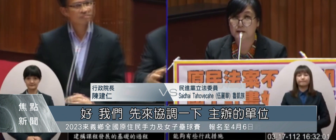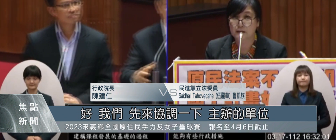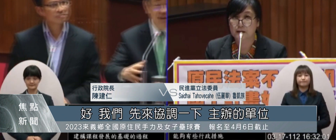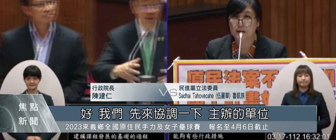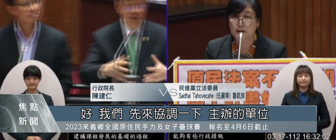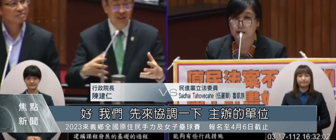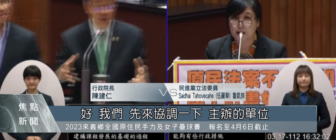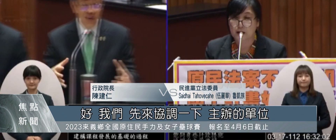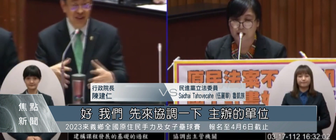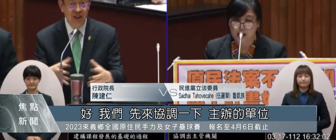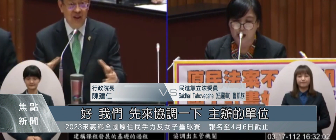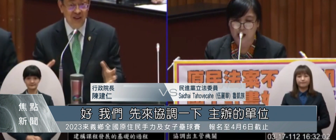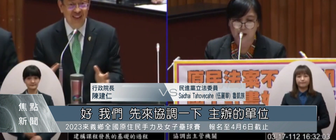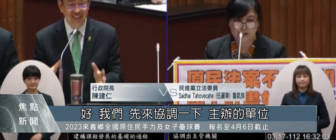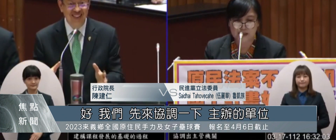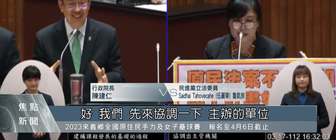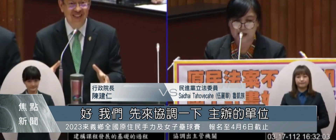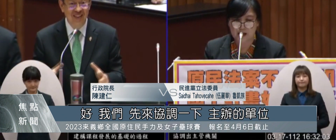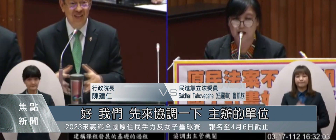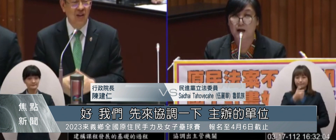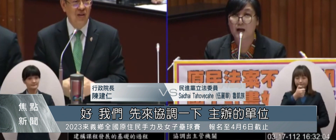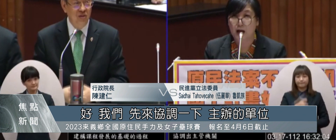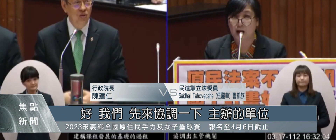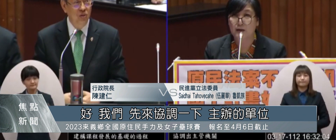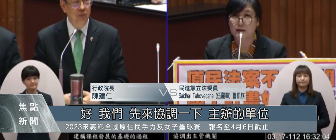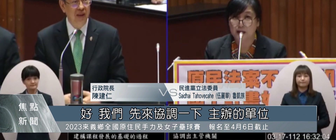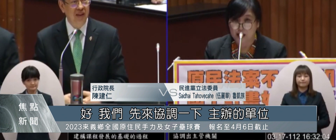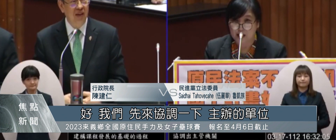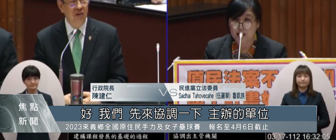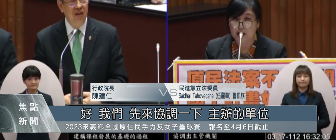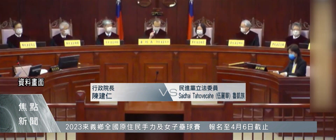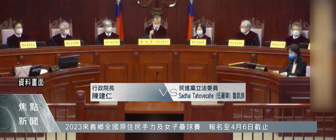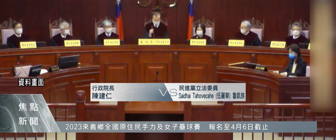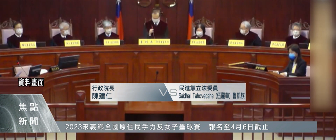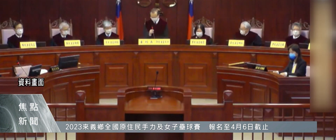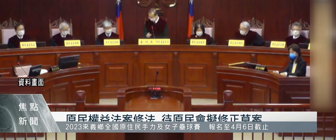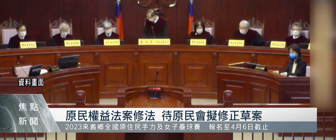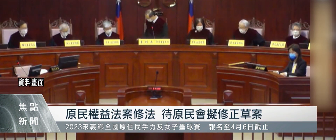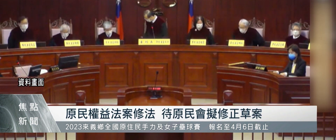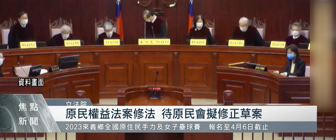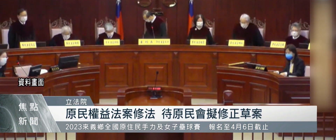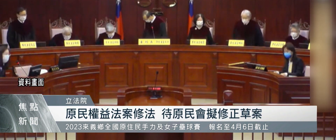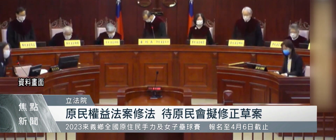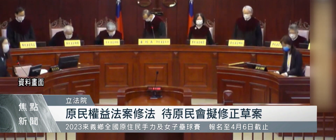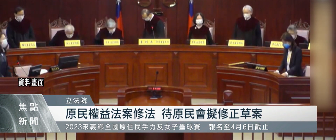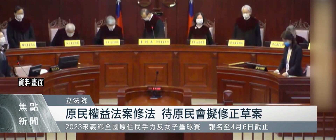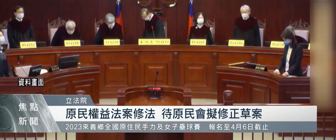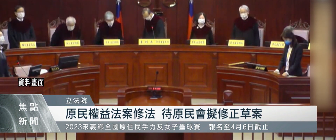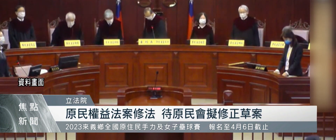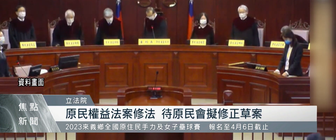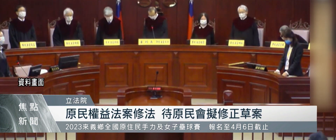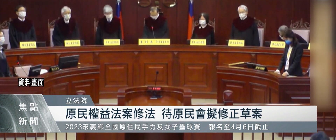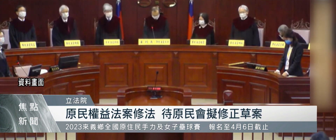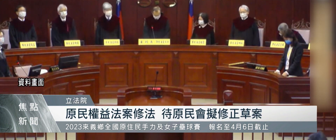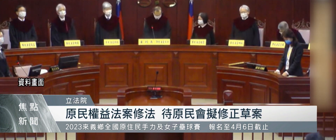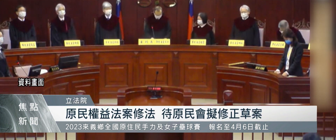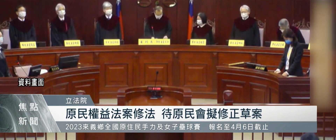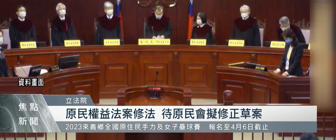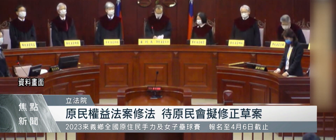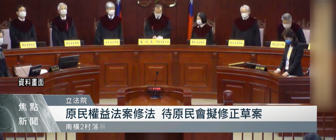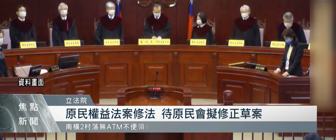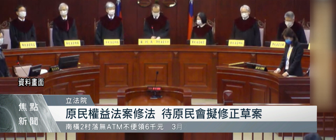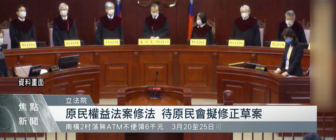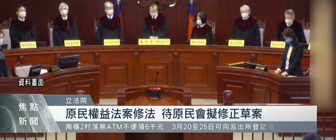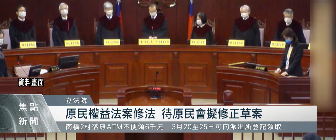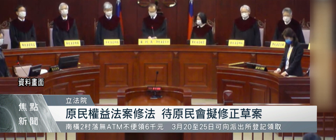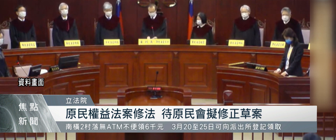来先来协调一下这个， 谢谢哈。 好，主办的单位了。 立委廖国栋则提到，近年碰上原民身份法、原